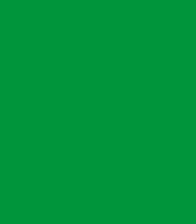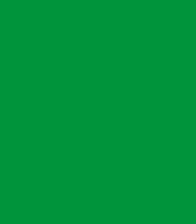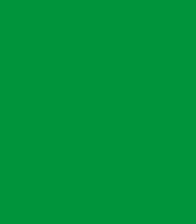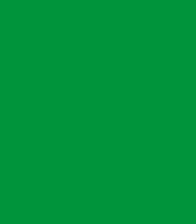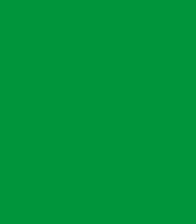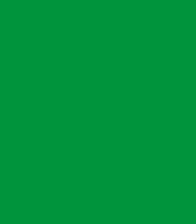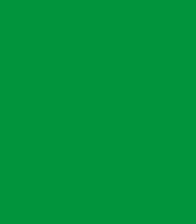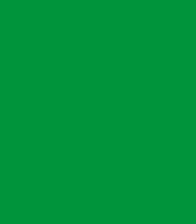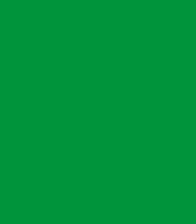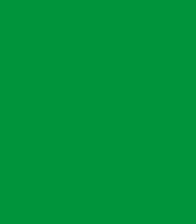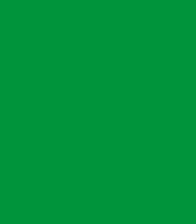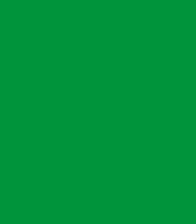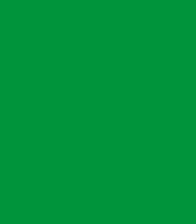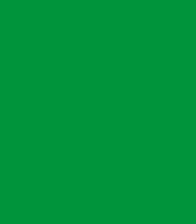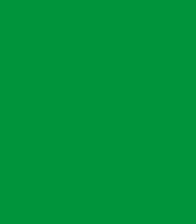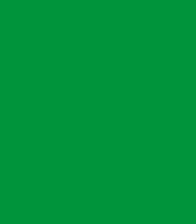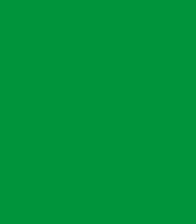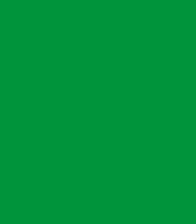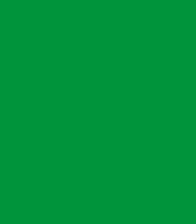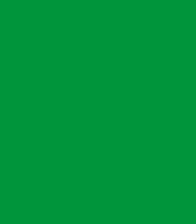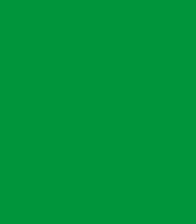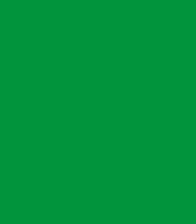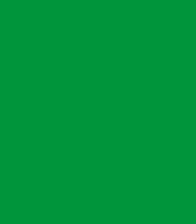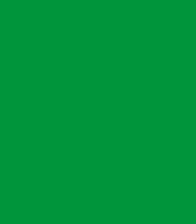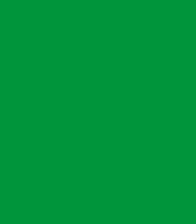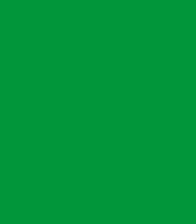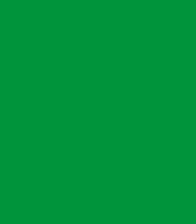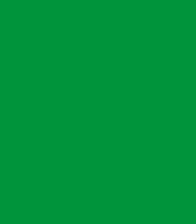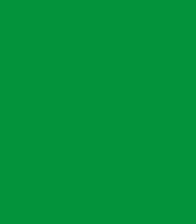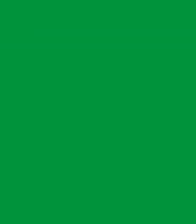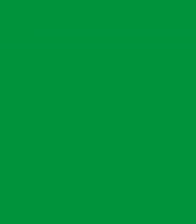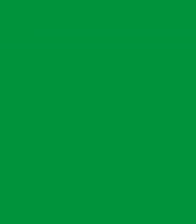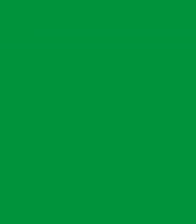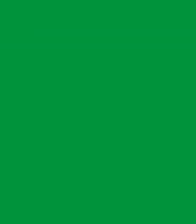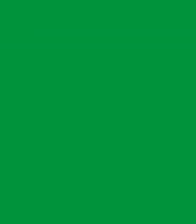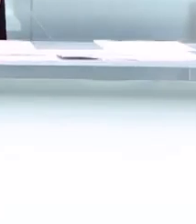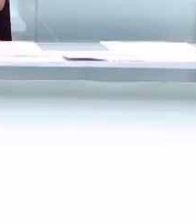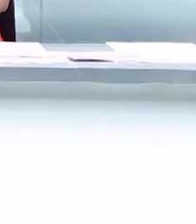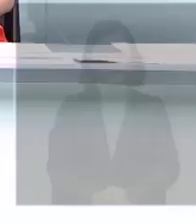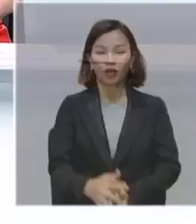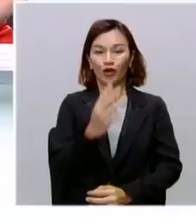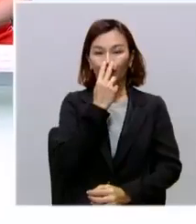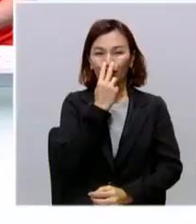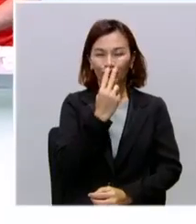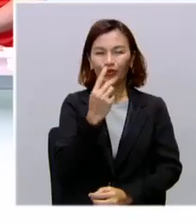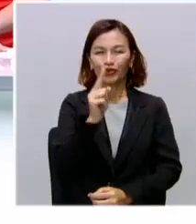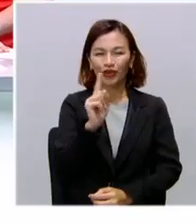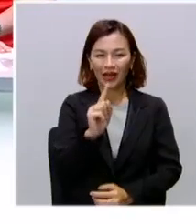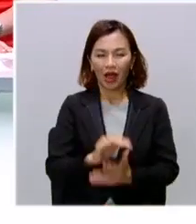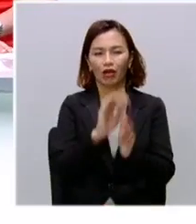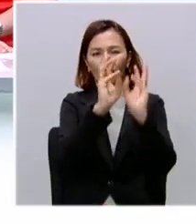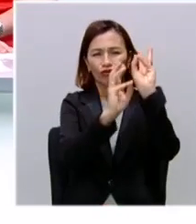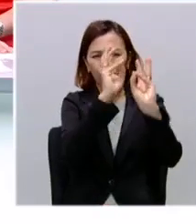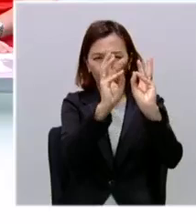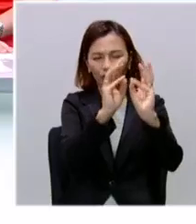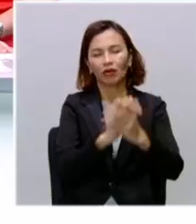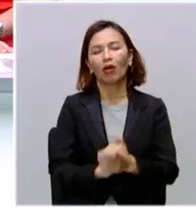สั่งง่ายส่งถึงที่เหมือนมี 7-elevenในมือคุณ 7deliveryกลับมาช่วงนี้มาเช็คค่าฝุ่น